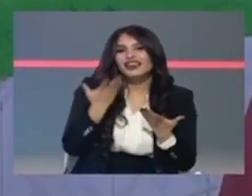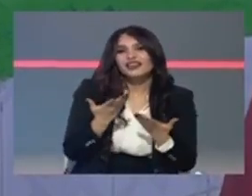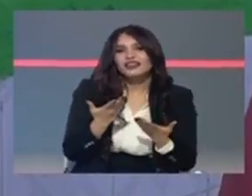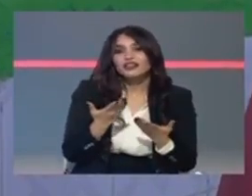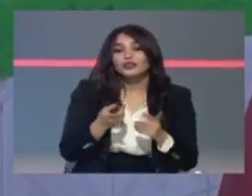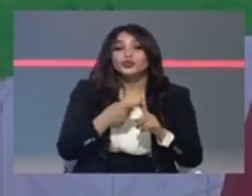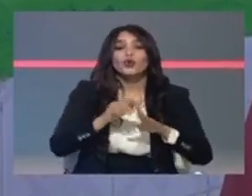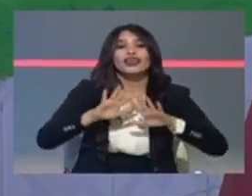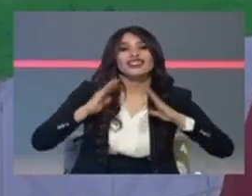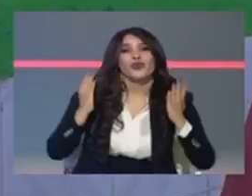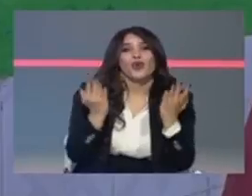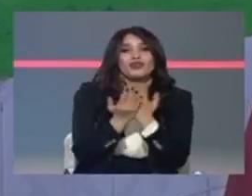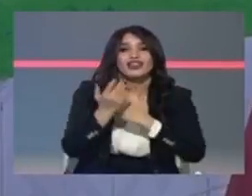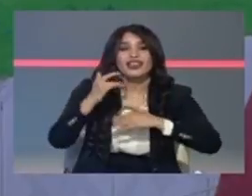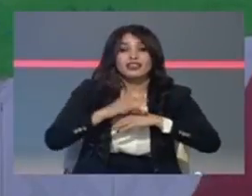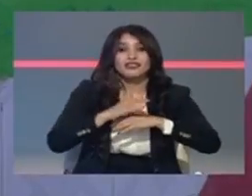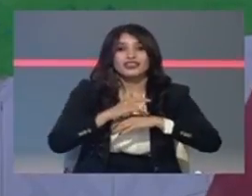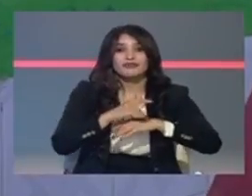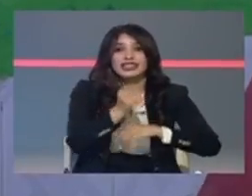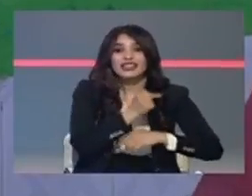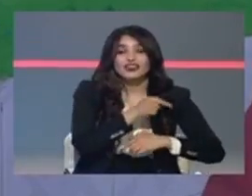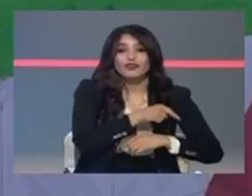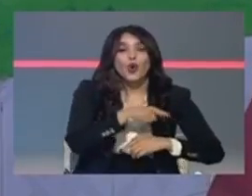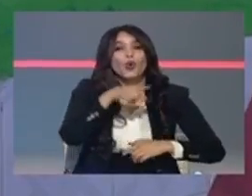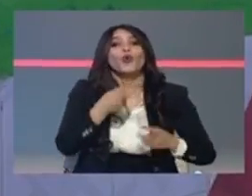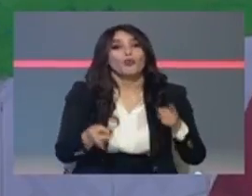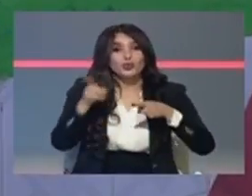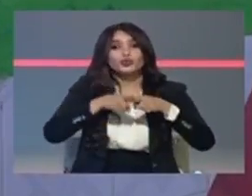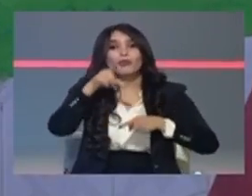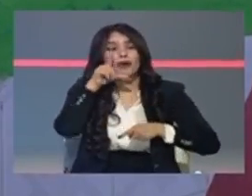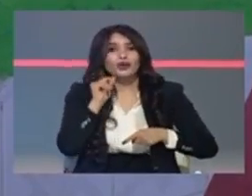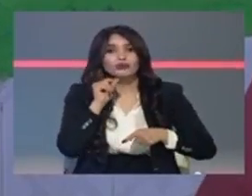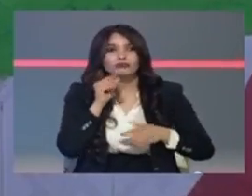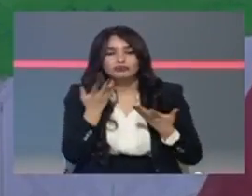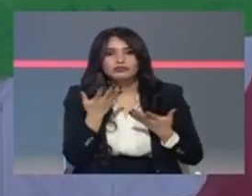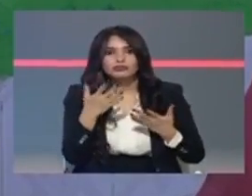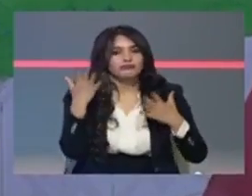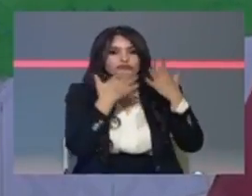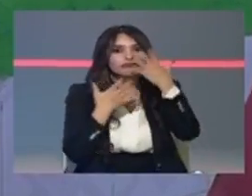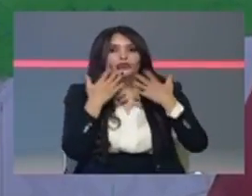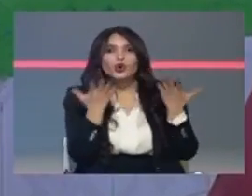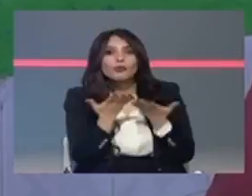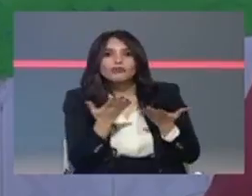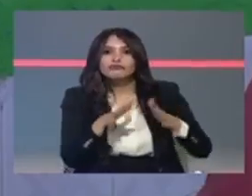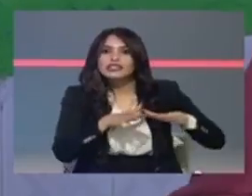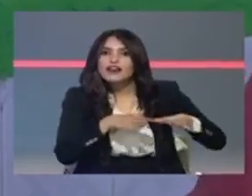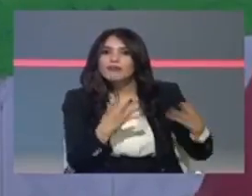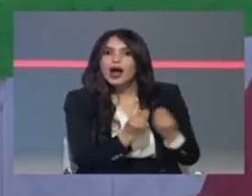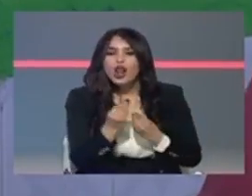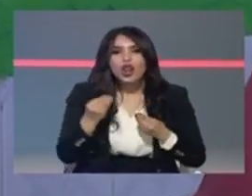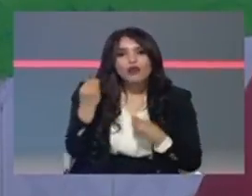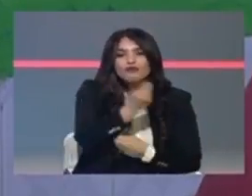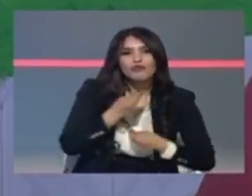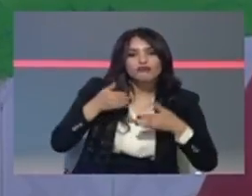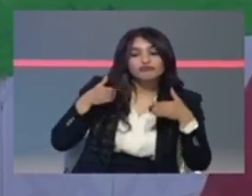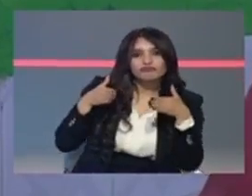هذا الكل يخلي الاولياء مساكن بما انهم هما ساده محصورين في الدار، عندهم عبء كبير اللي كنا احنا في